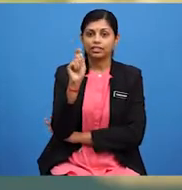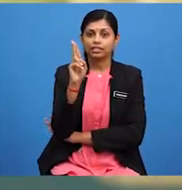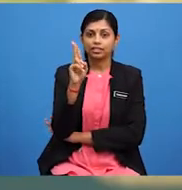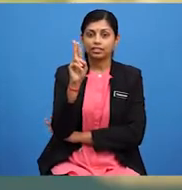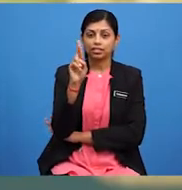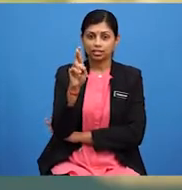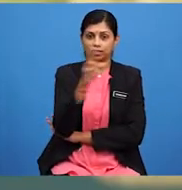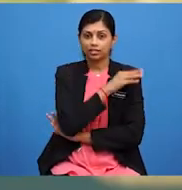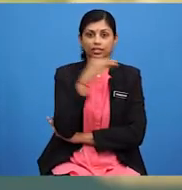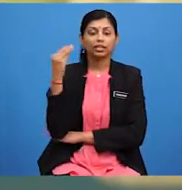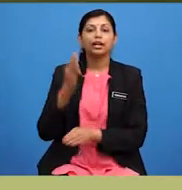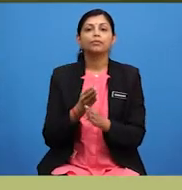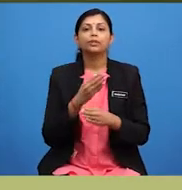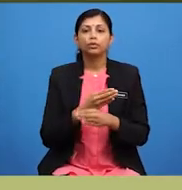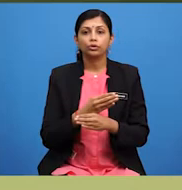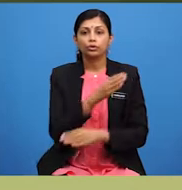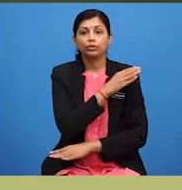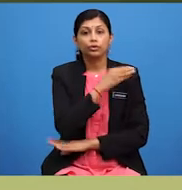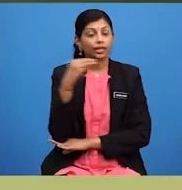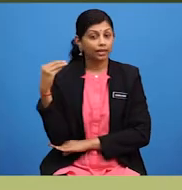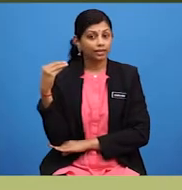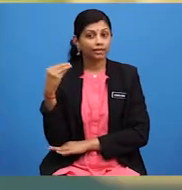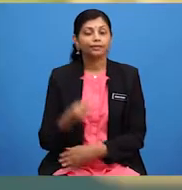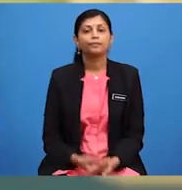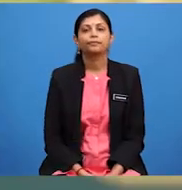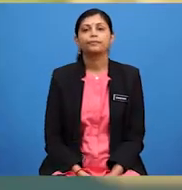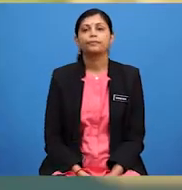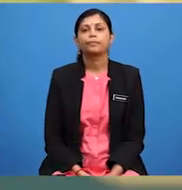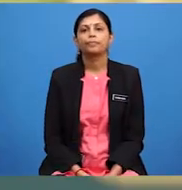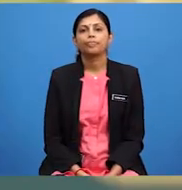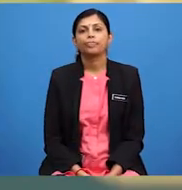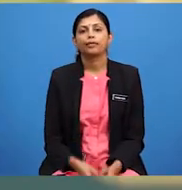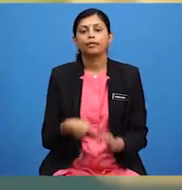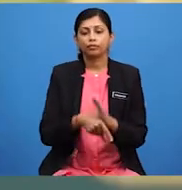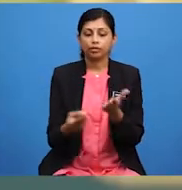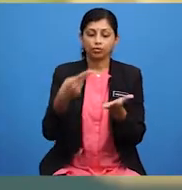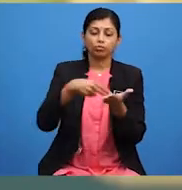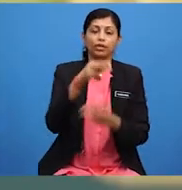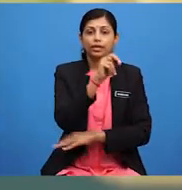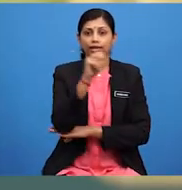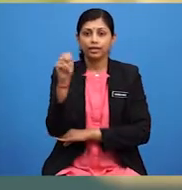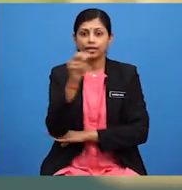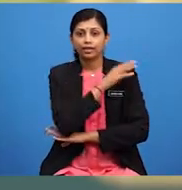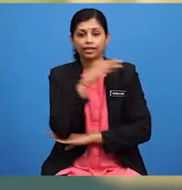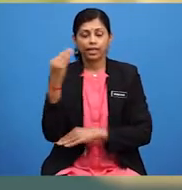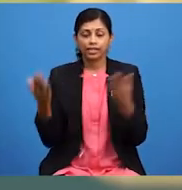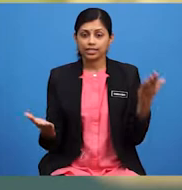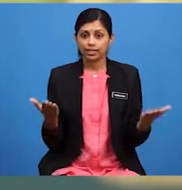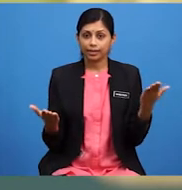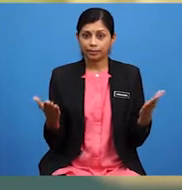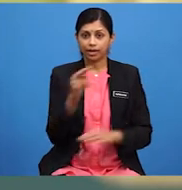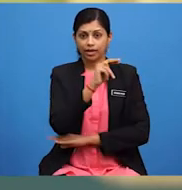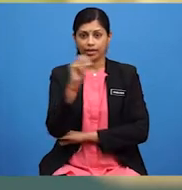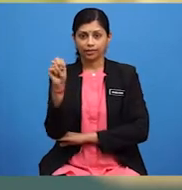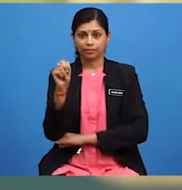bentuk serta prinsip reka bentuk iaitu pengulangan dan